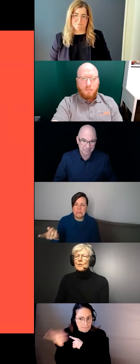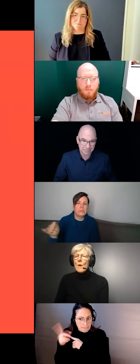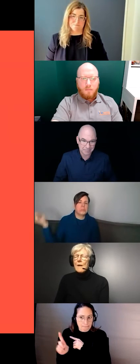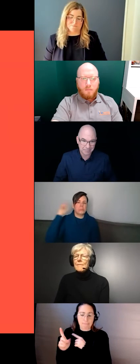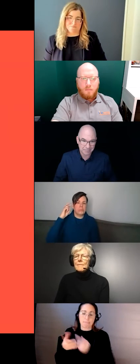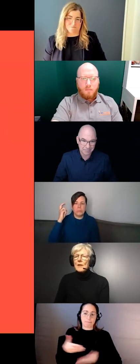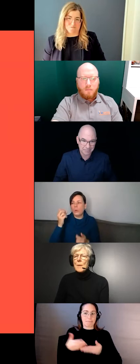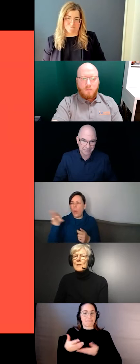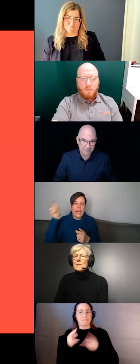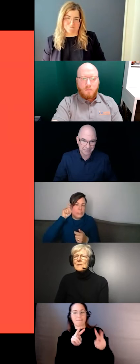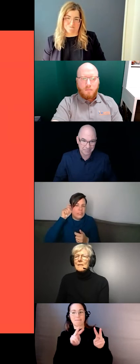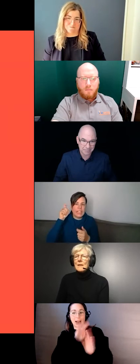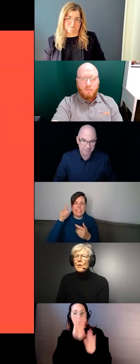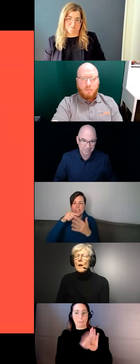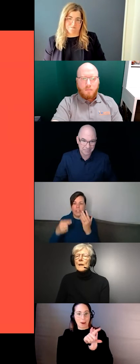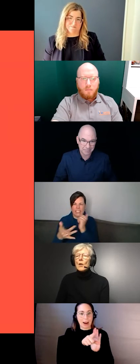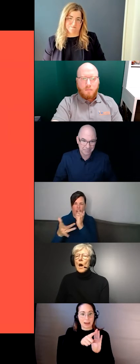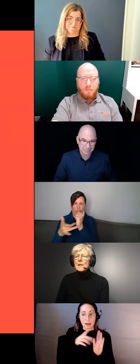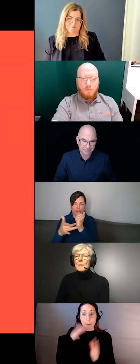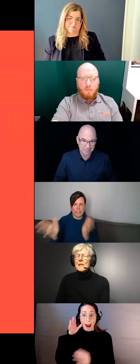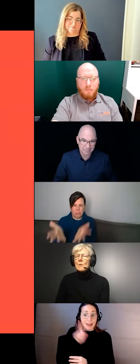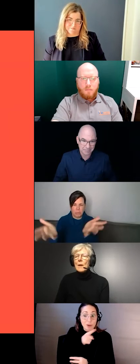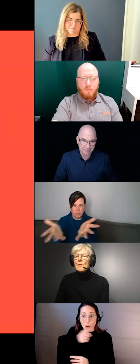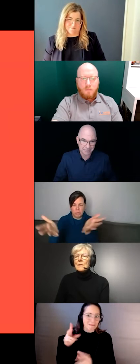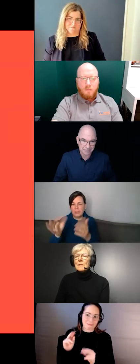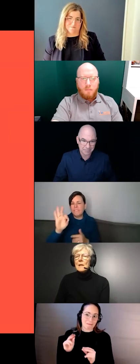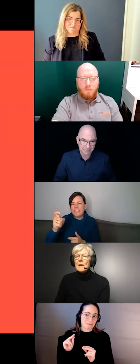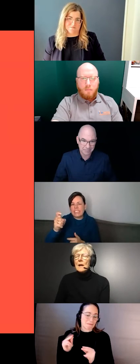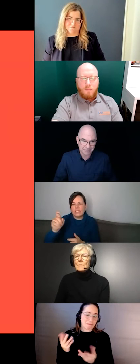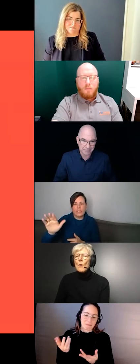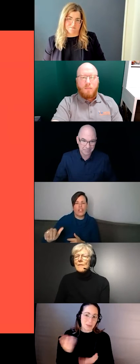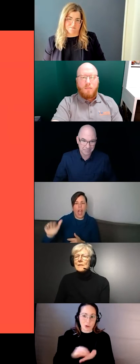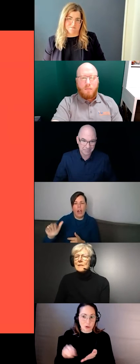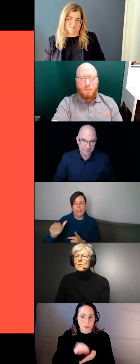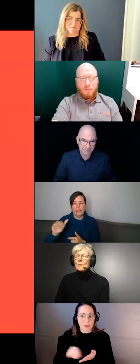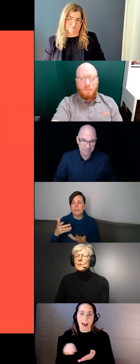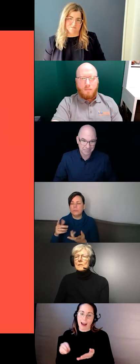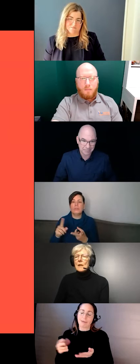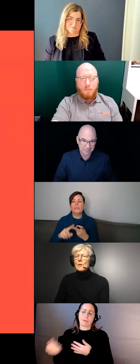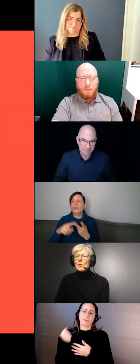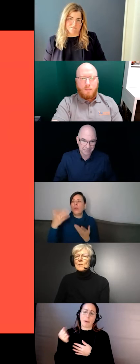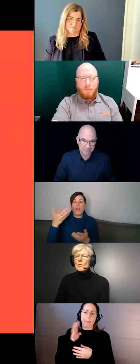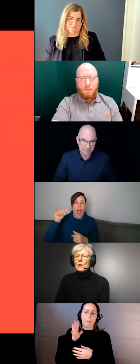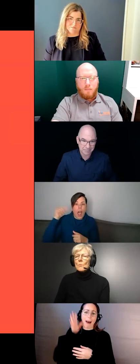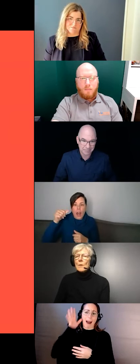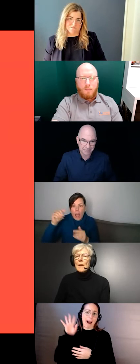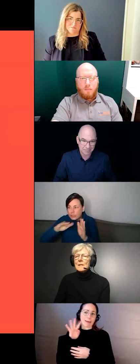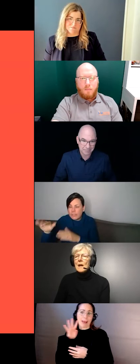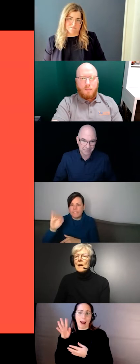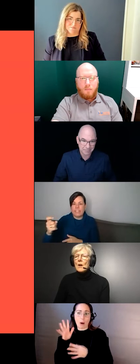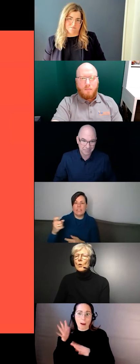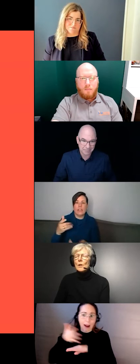des signes. Donc, les bébés qu'on regarde dans cette image n'ont pas des parents sourds et souvent, des parents